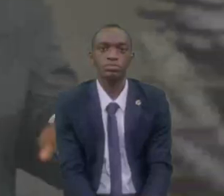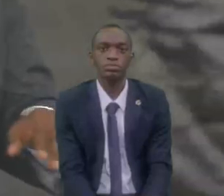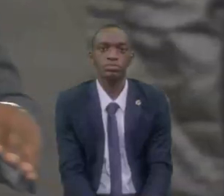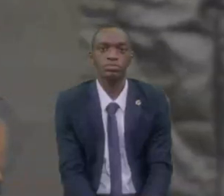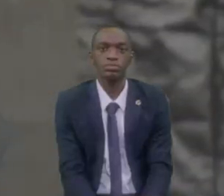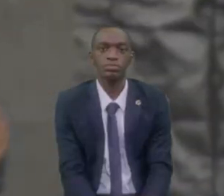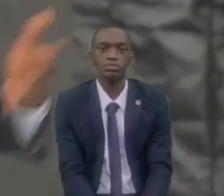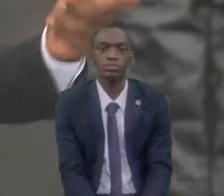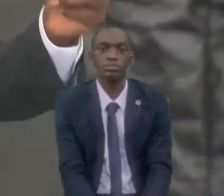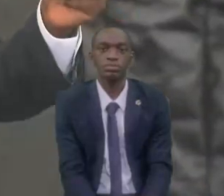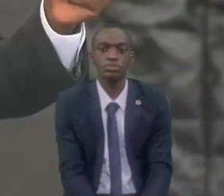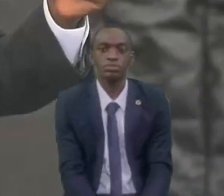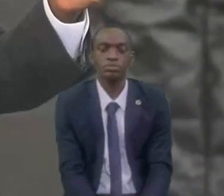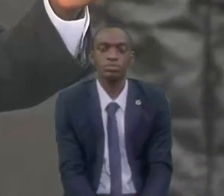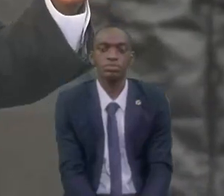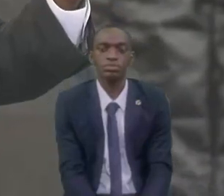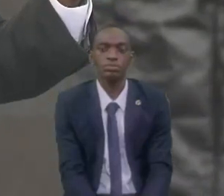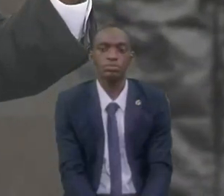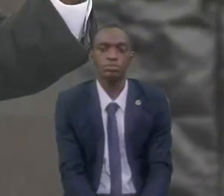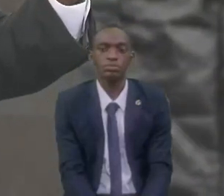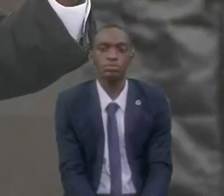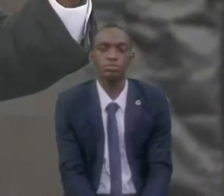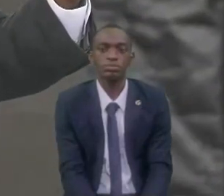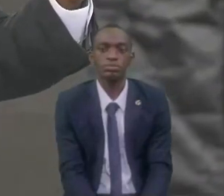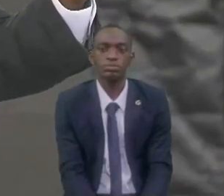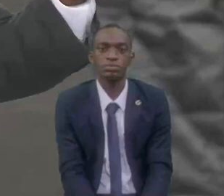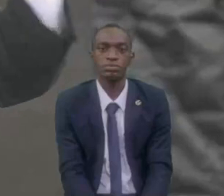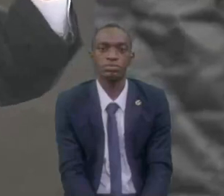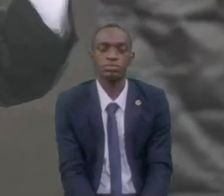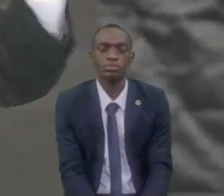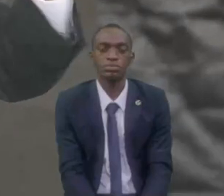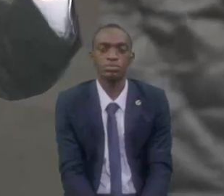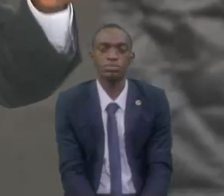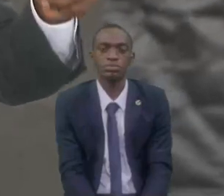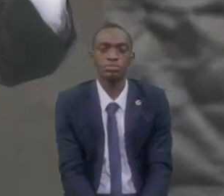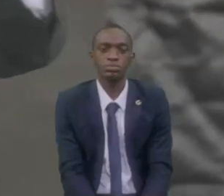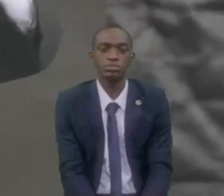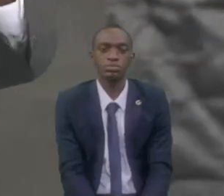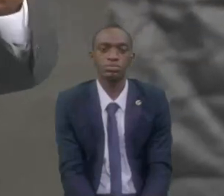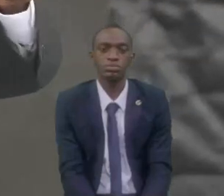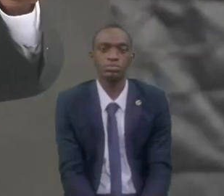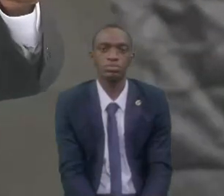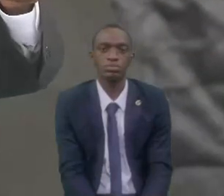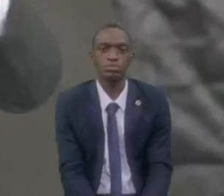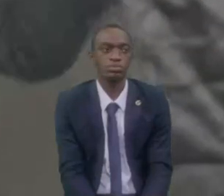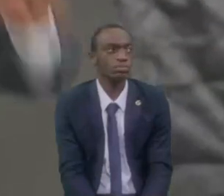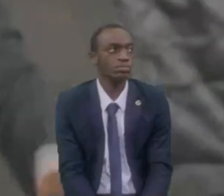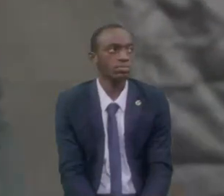pas d'esprit de non-pardon. Il ne faut pas dire, ah, ça c'est bon pour vous. Vous avez